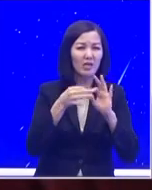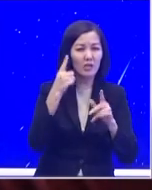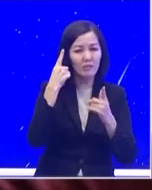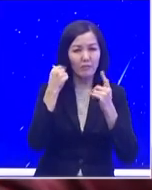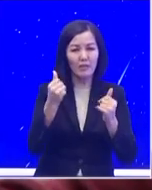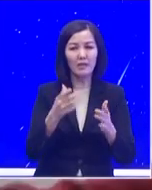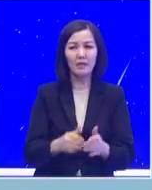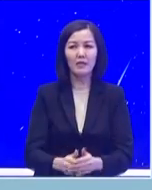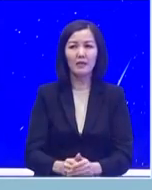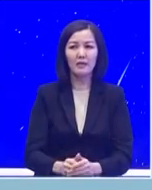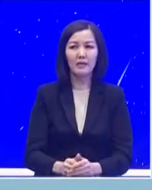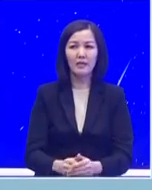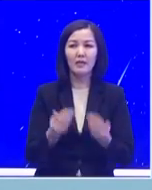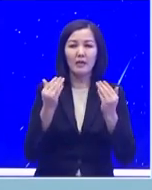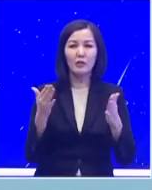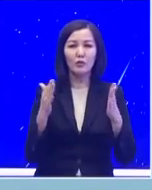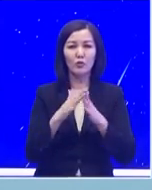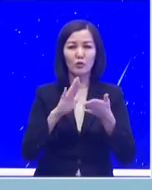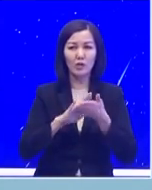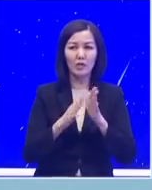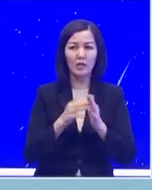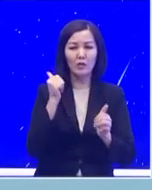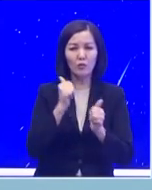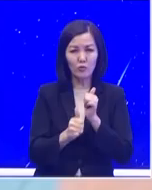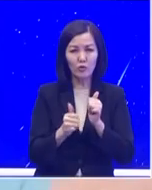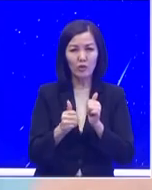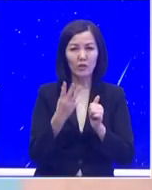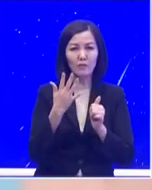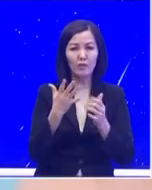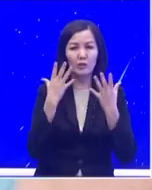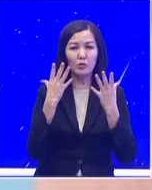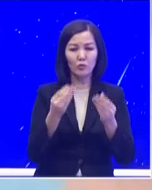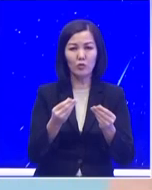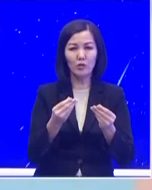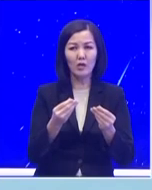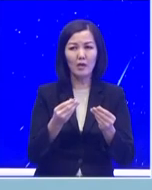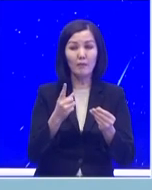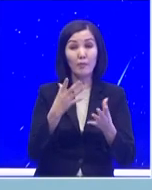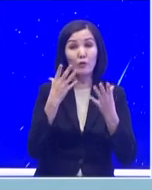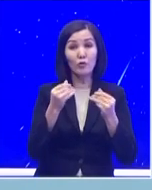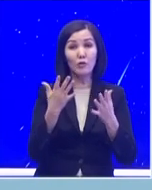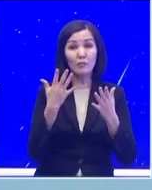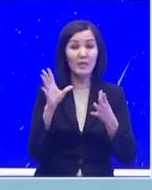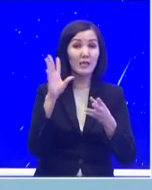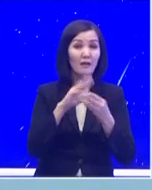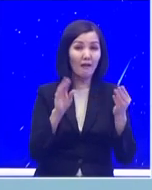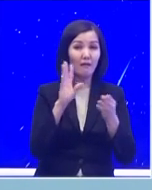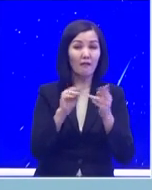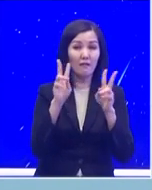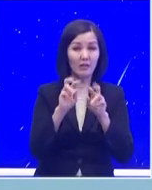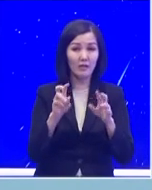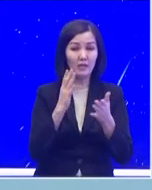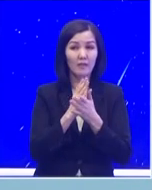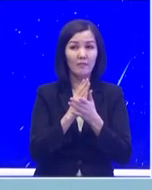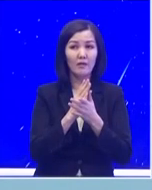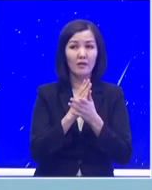меңгерген. Қазір үй жағдайында өзім күнделікті 5 уақыт тексеріп отырам. Қант диабеті бірінші тип